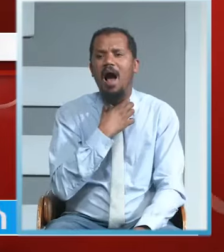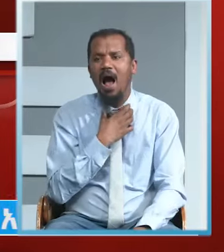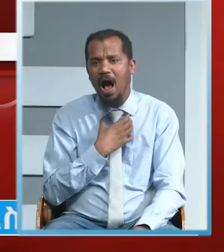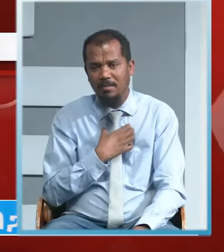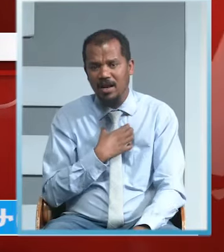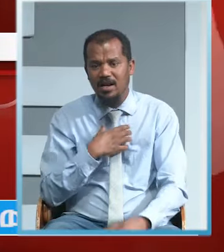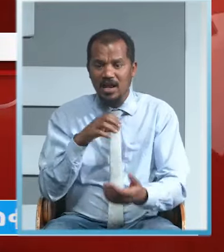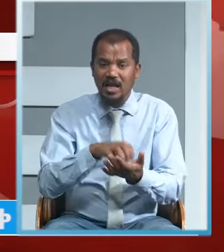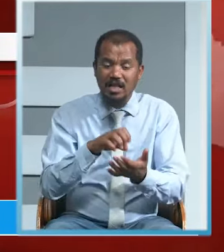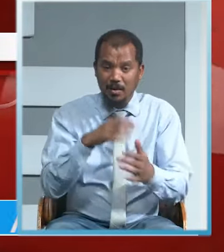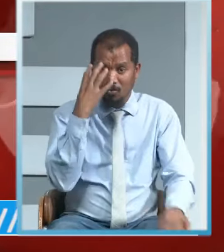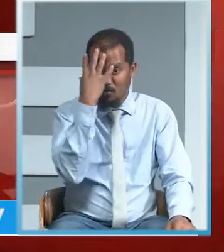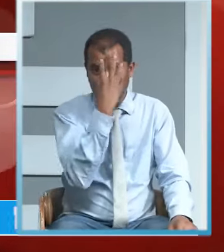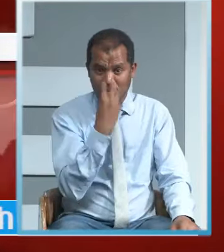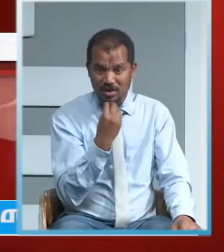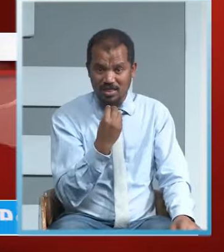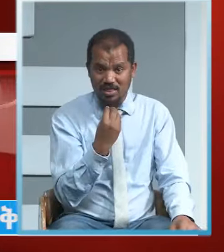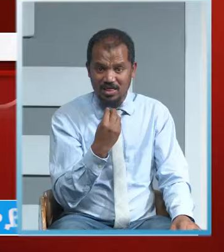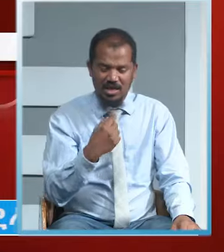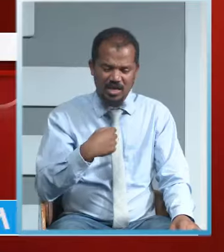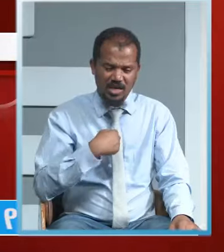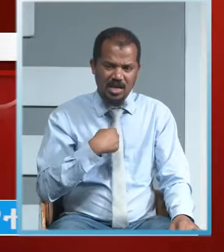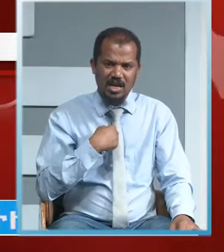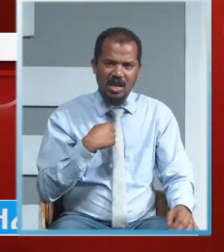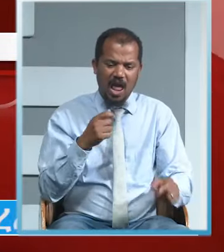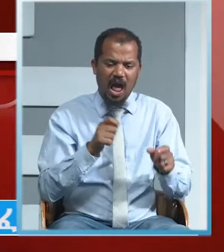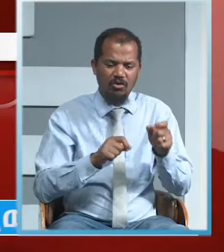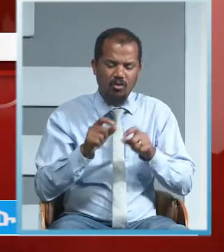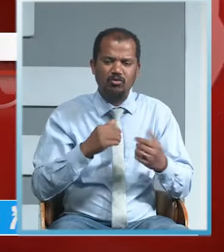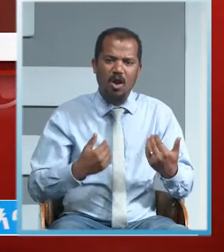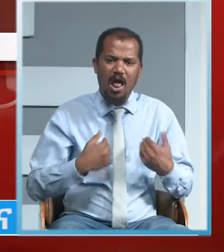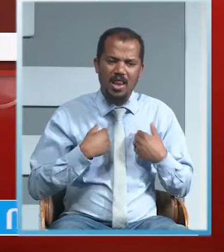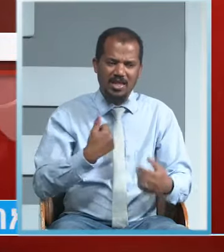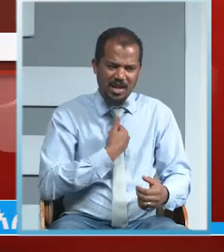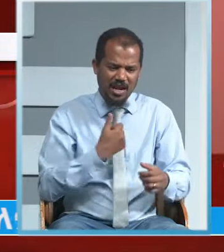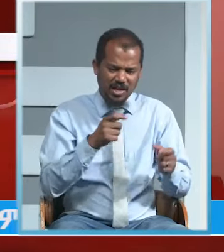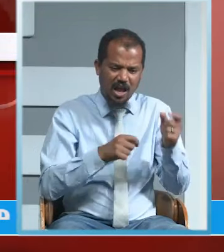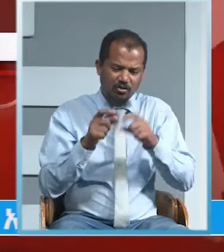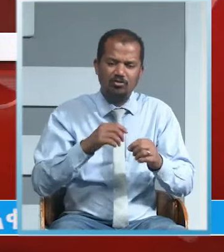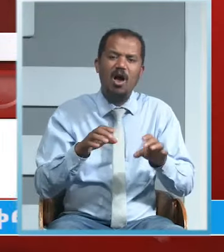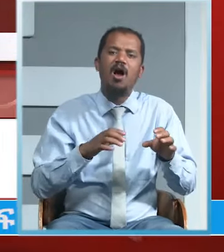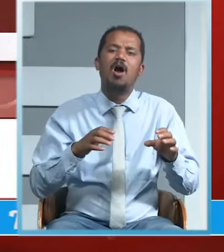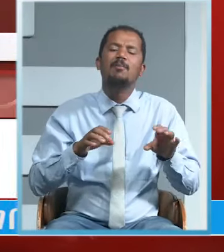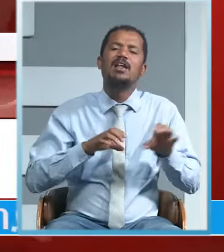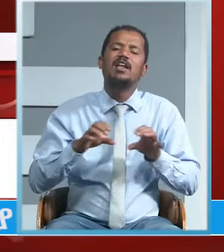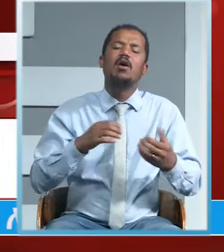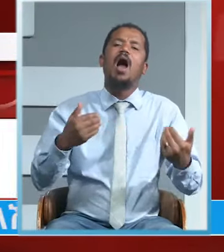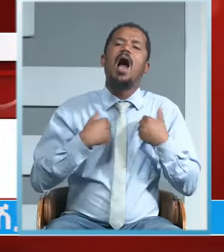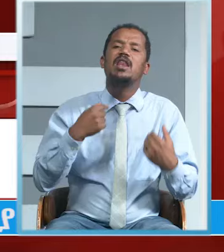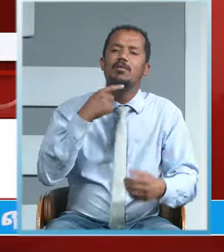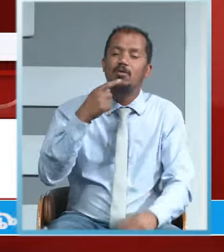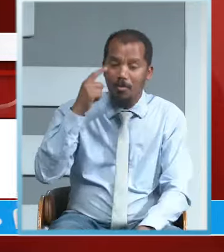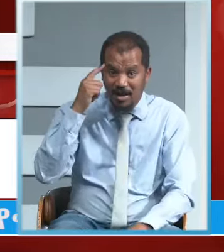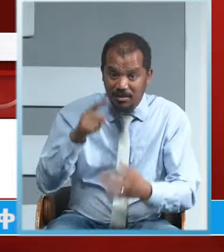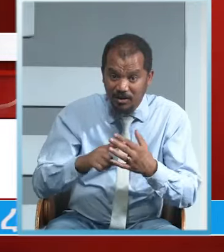ደግሞ ለከተማው ውበት እኔ የራሴ አስተዋጽኦ አለኝ ወይም ደግሞ የራሴ አስተዋጽኦ መርክቱ ነገር አለ ብሎ ማሰብ